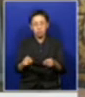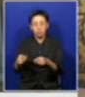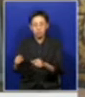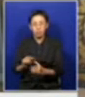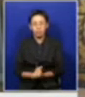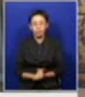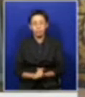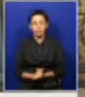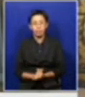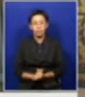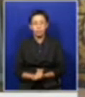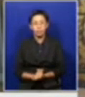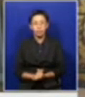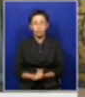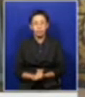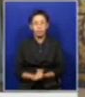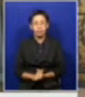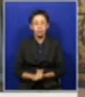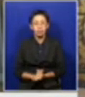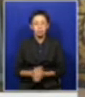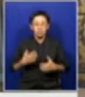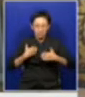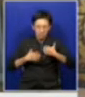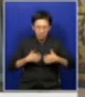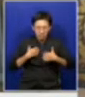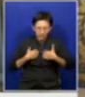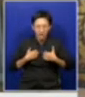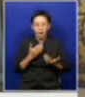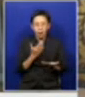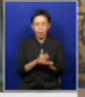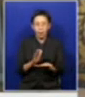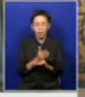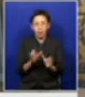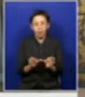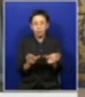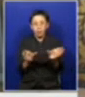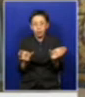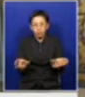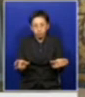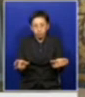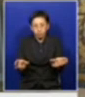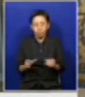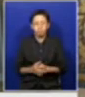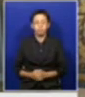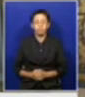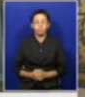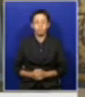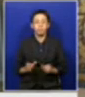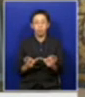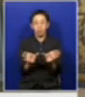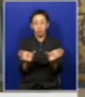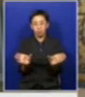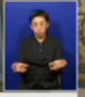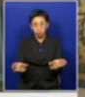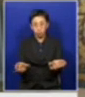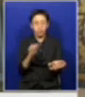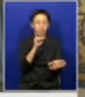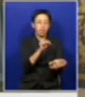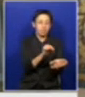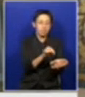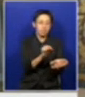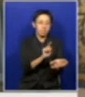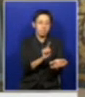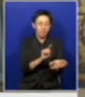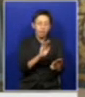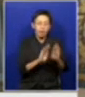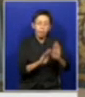มีความทุกข์เป็น2กลุ่มกันท่านประธานครับตามภาพสไลด์กลุ่มที่1ครับเป็นกลุ่มประมาณ 500,000 คนฮะ